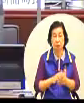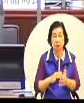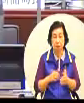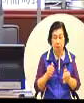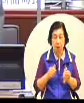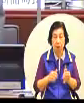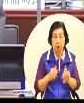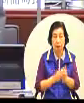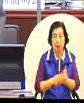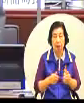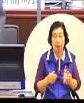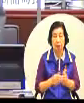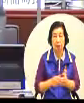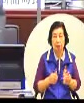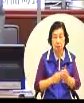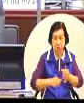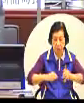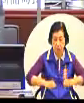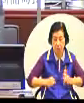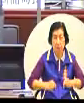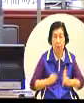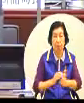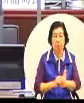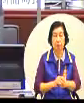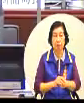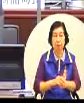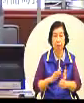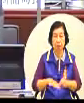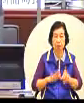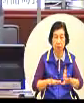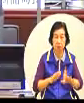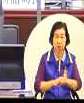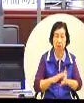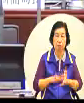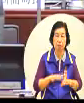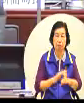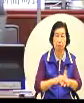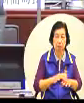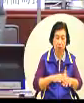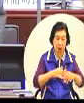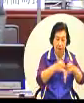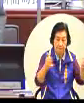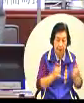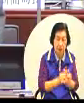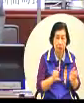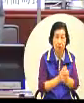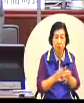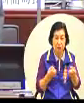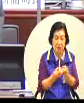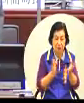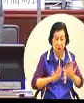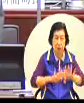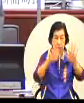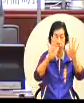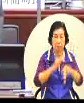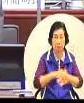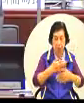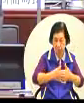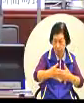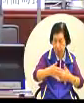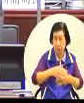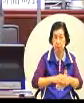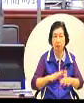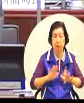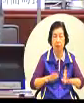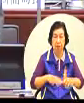所以我们一直在民主发展的过程之中， 那我想跟包括现在的教育